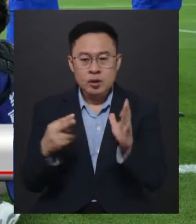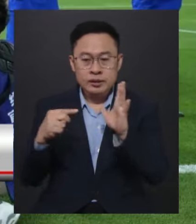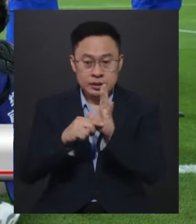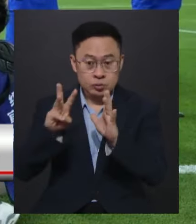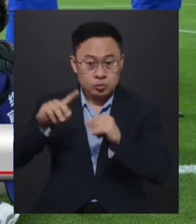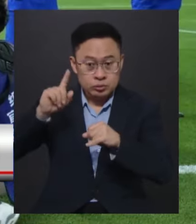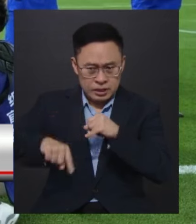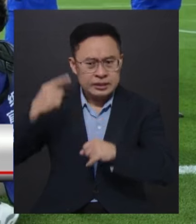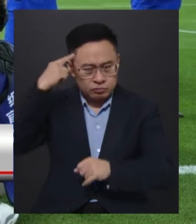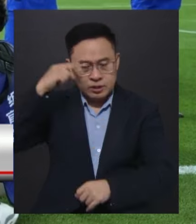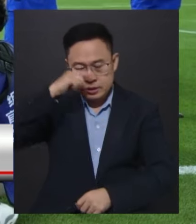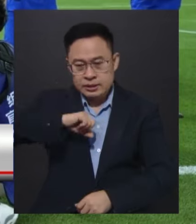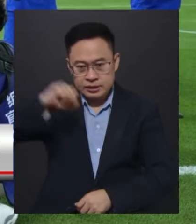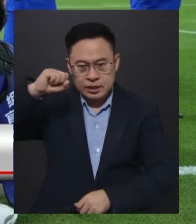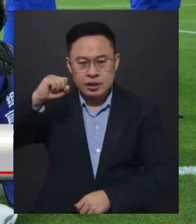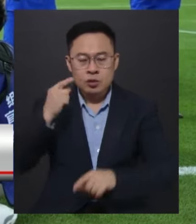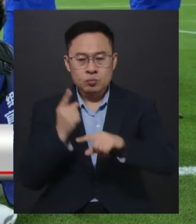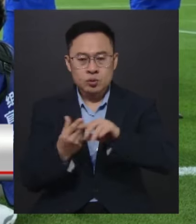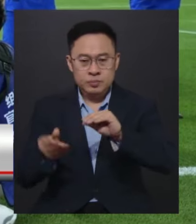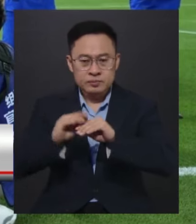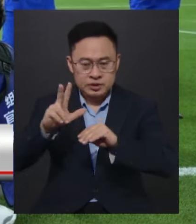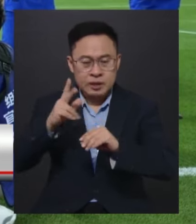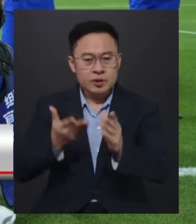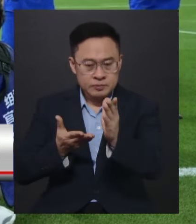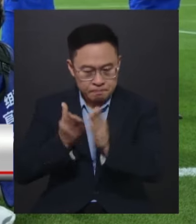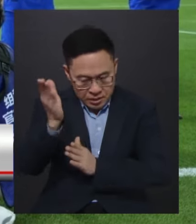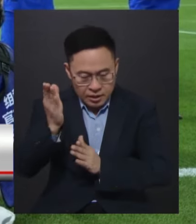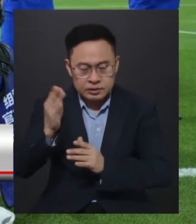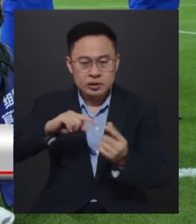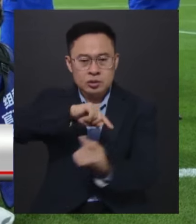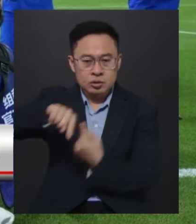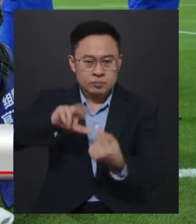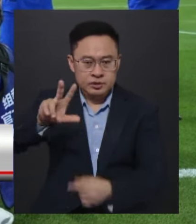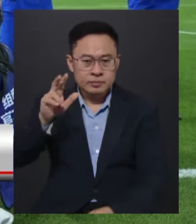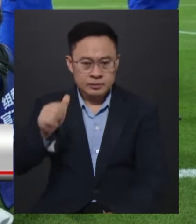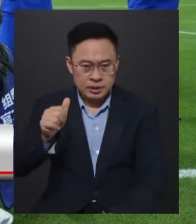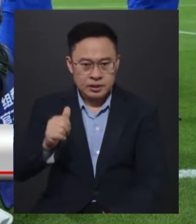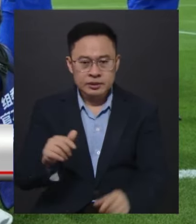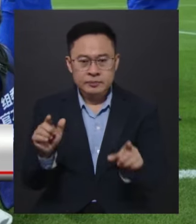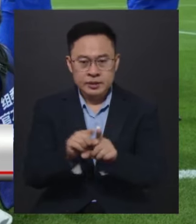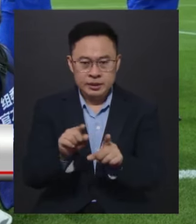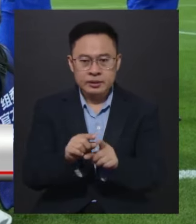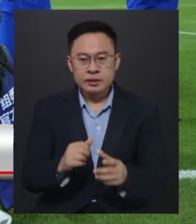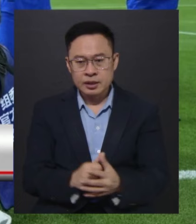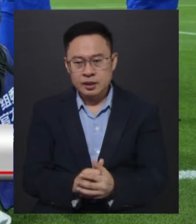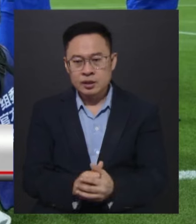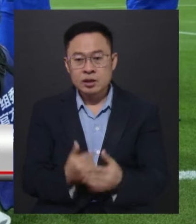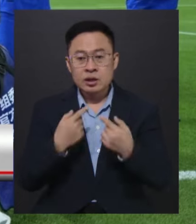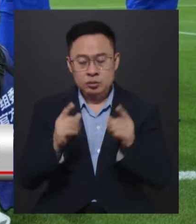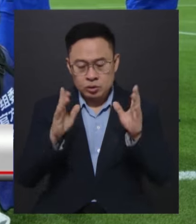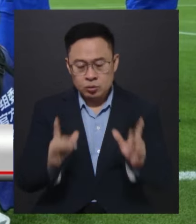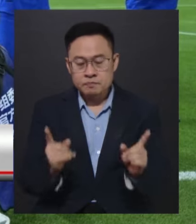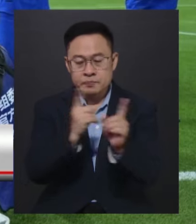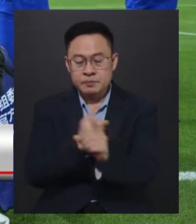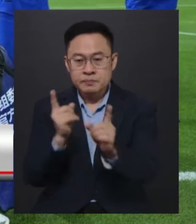บ้านได้และผ่านเข้ารอบต่อไปให้ได้ก็คิดว่ารูปเกมเรายังดีอยู่ก็อาจจะทำให้เราไม่ได้เปลี่ยนตัวนัก